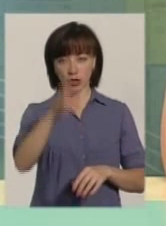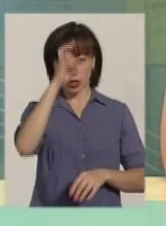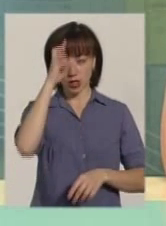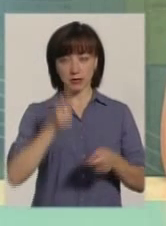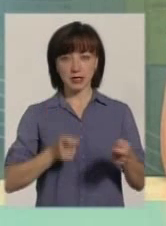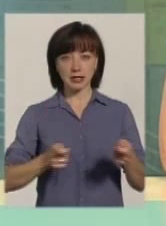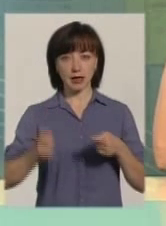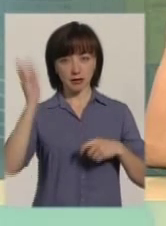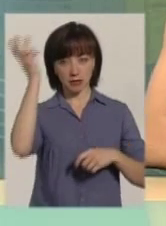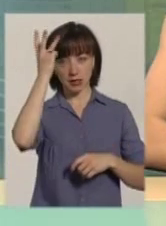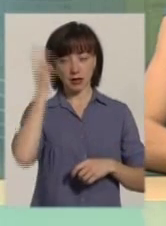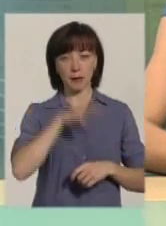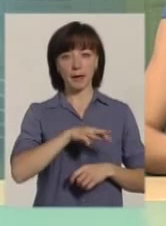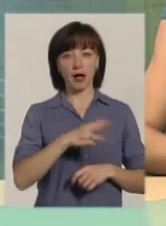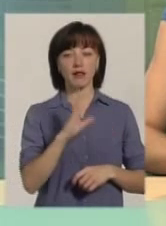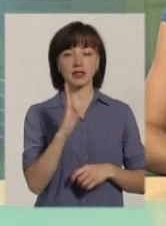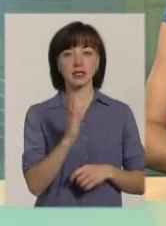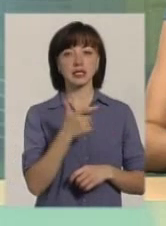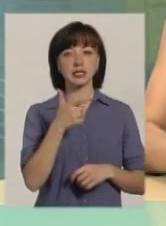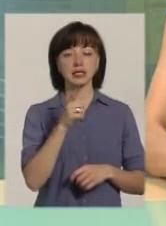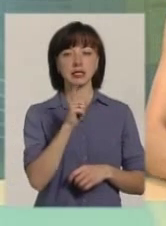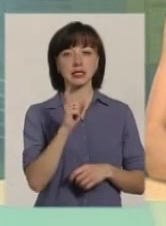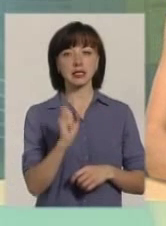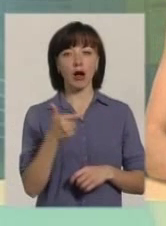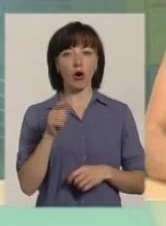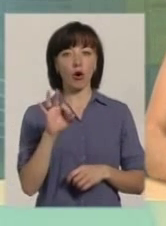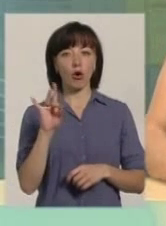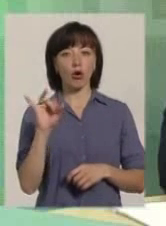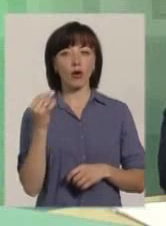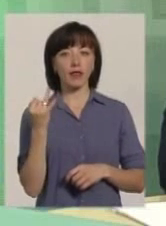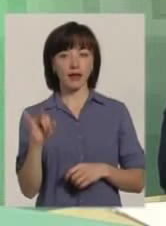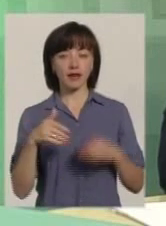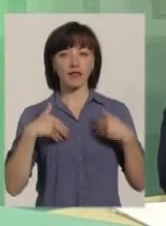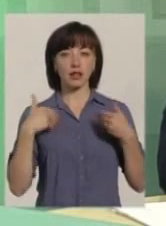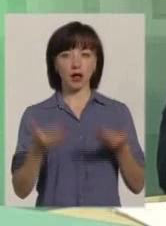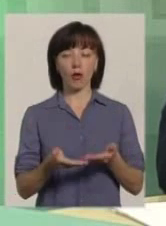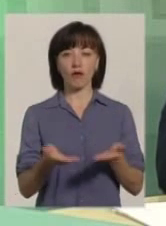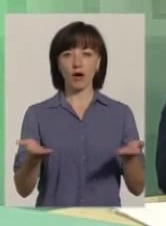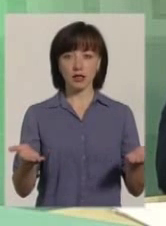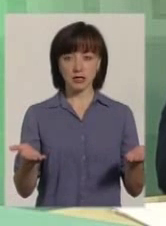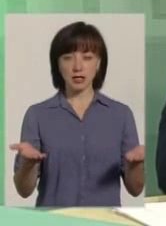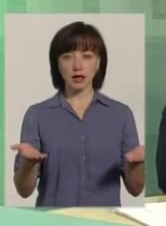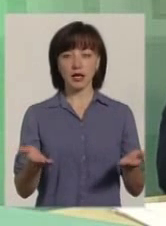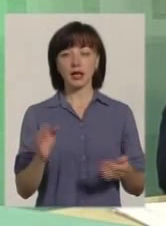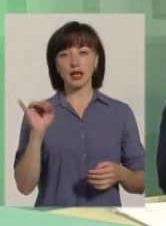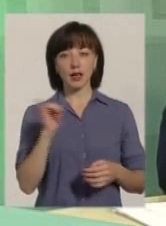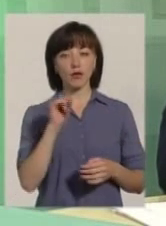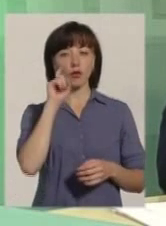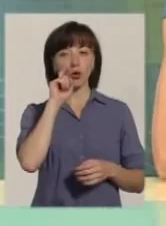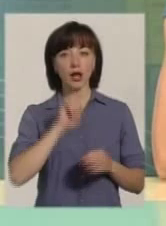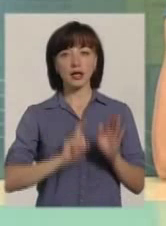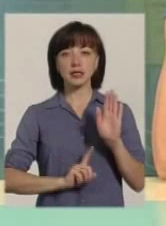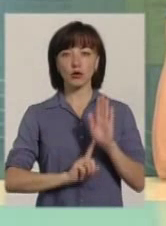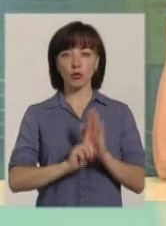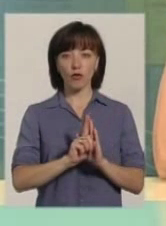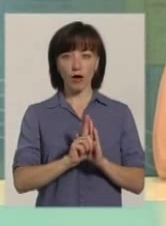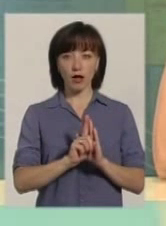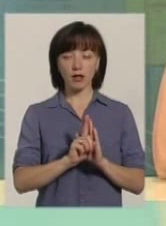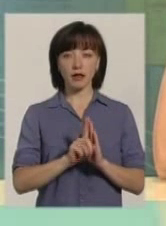державної адміністрації Михайлом Васильовичем Загородним. Вітаю вас, пане Михайле, в нашій студії. Доброго дня. І, власне, в Україні стартувала